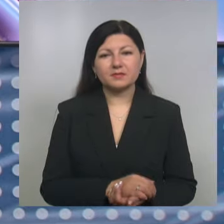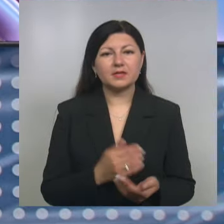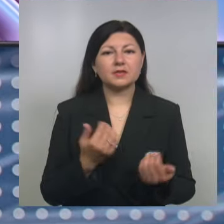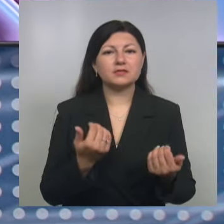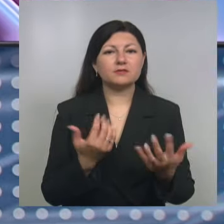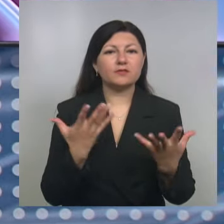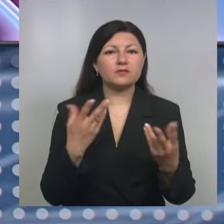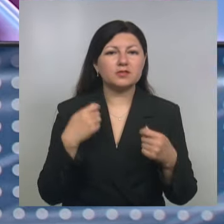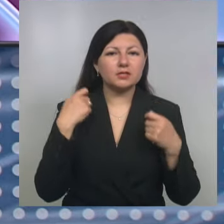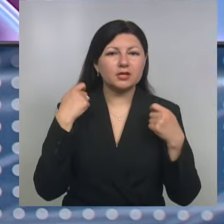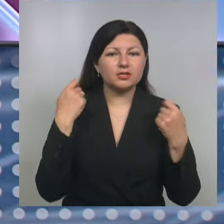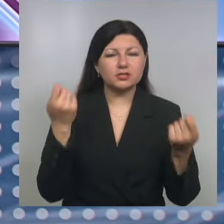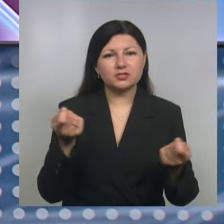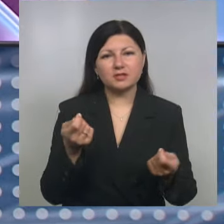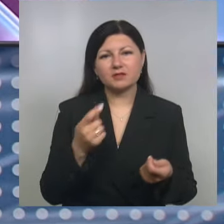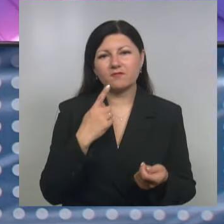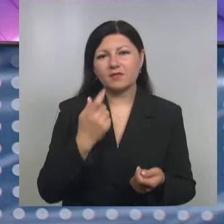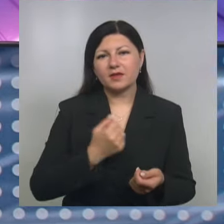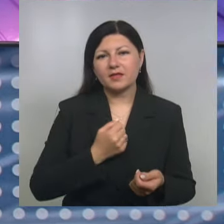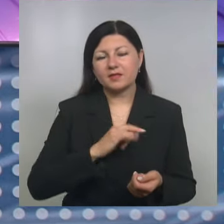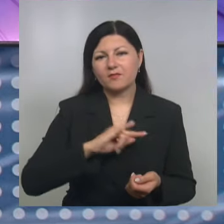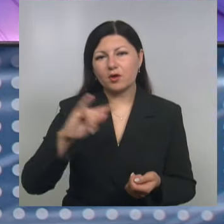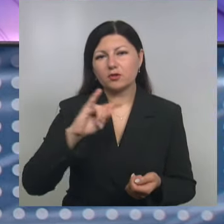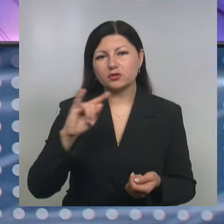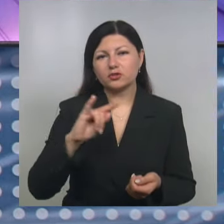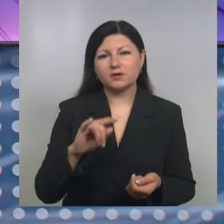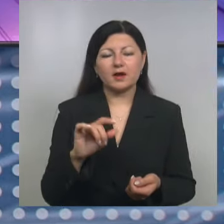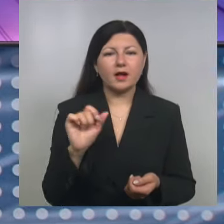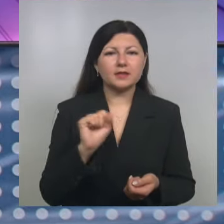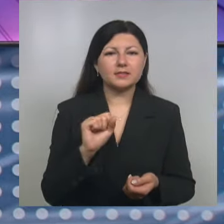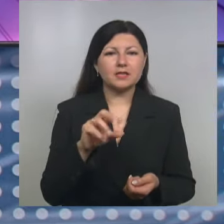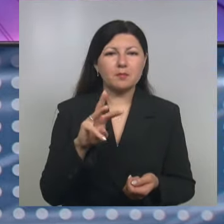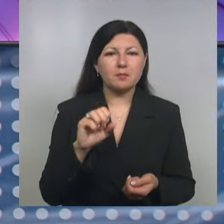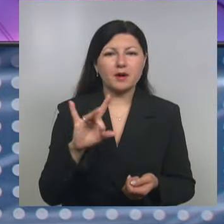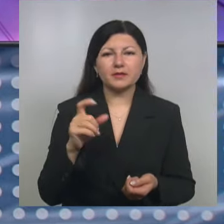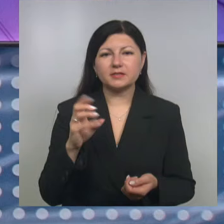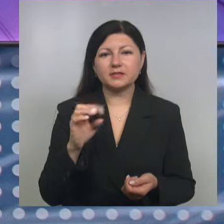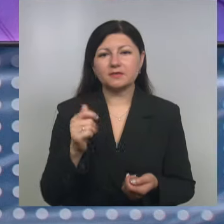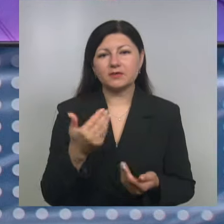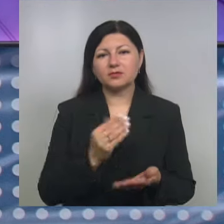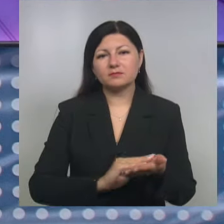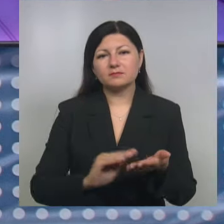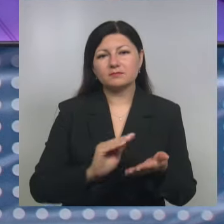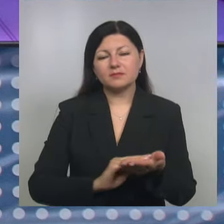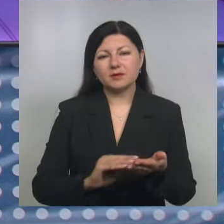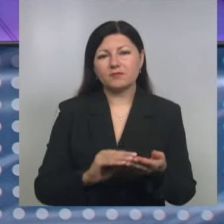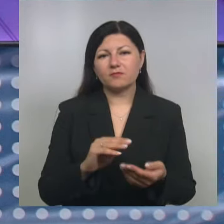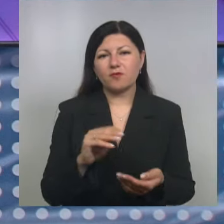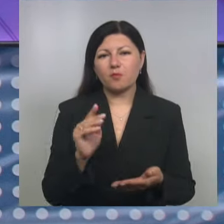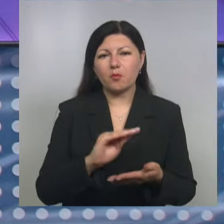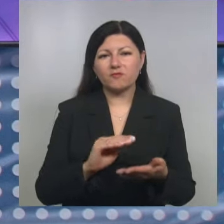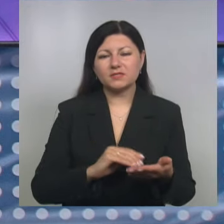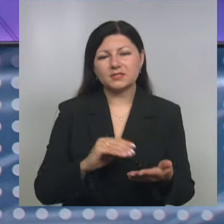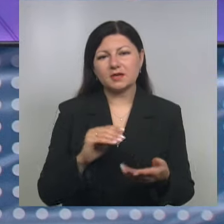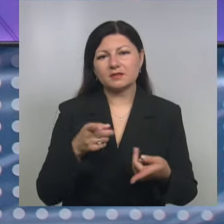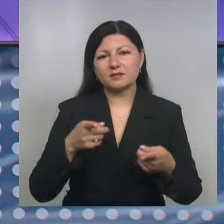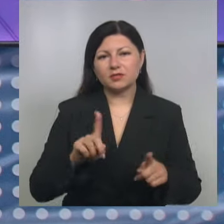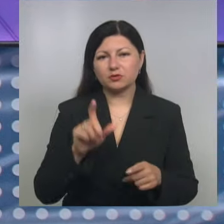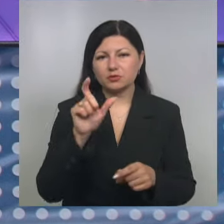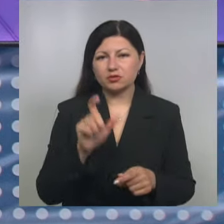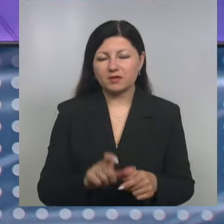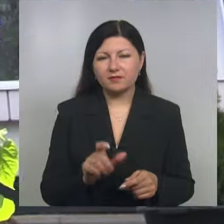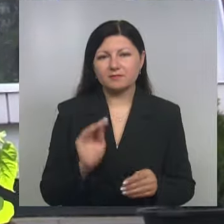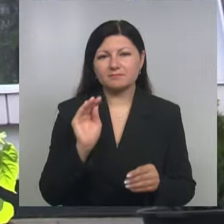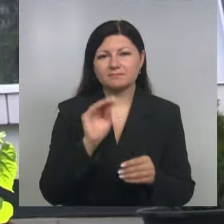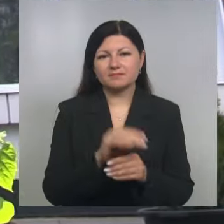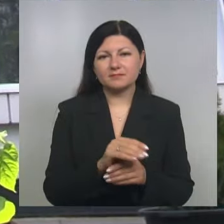Сегодня в день рождения легендарного военного летчика Алексея Моресьева, чей подвиг описан в повести о настоящем человеке, в Старомосколе заложили сад